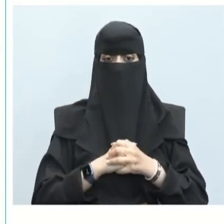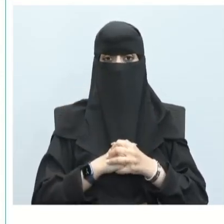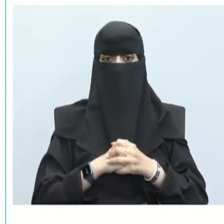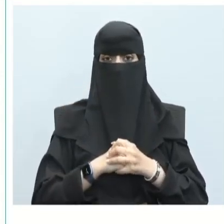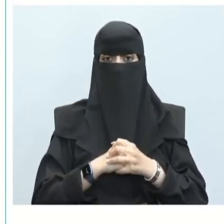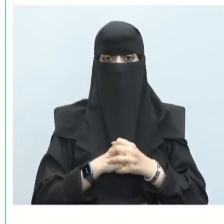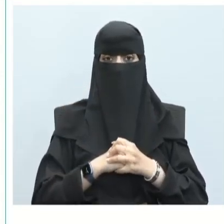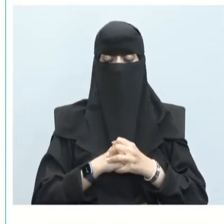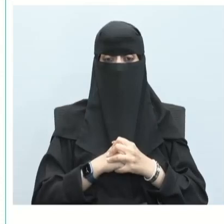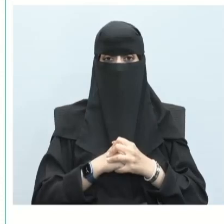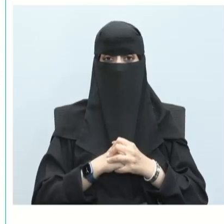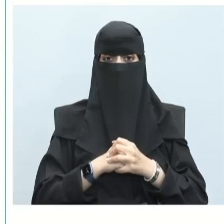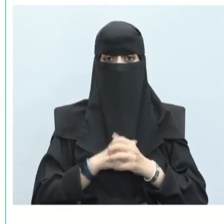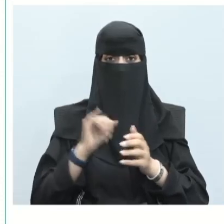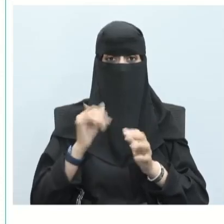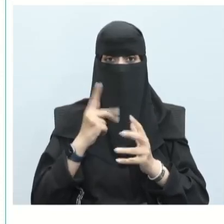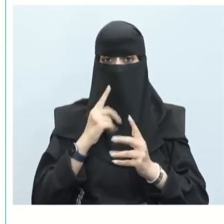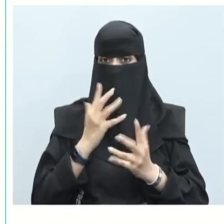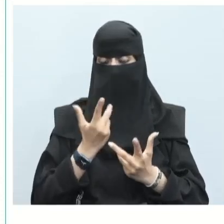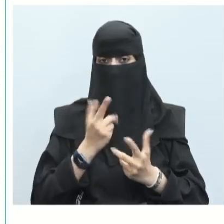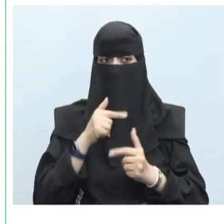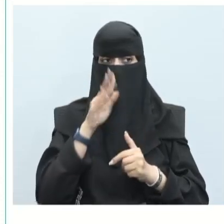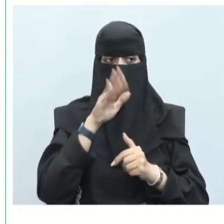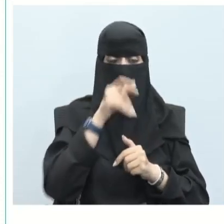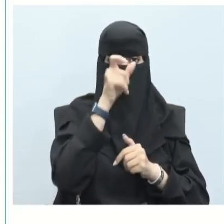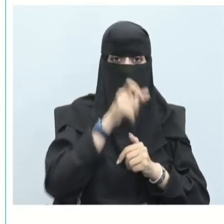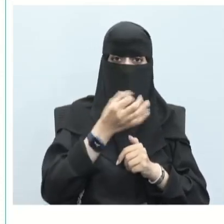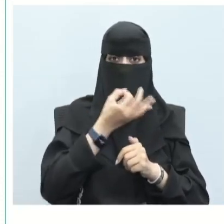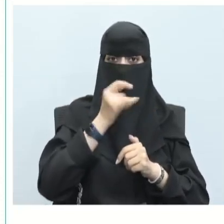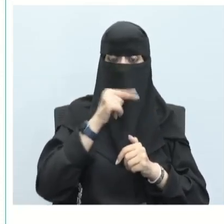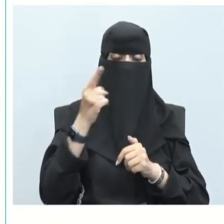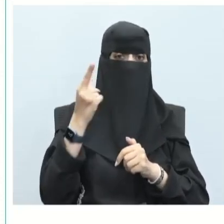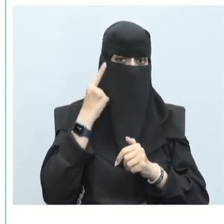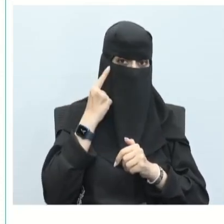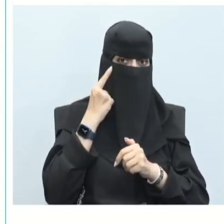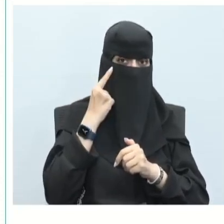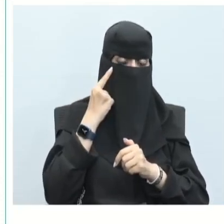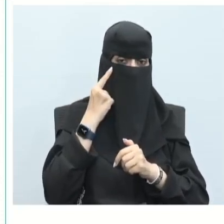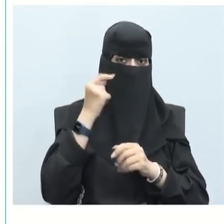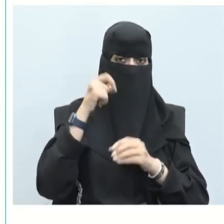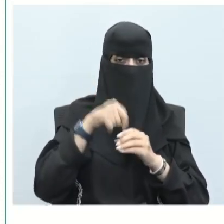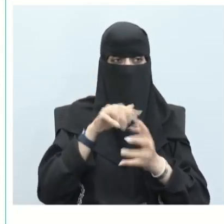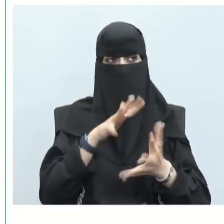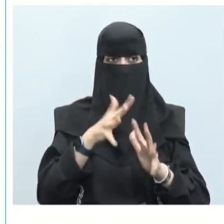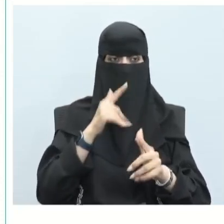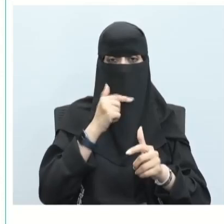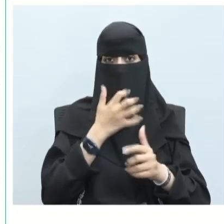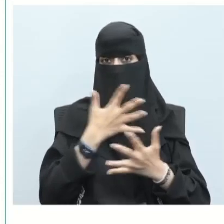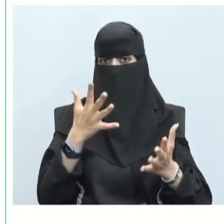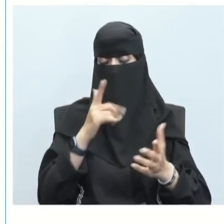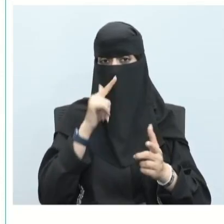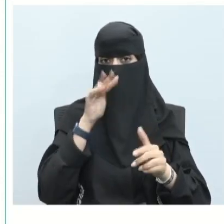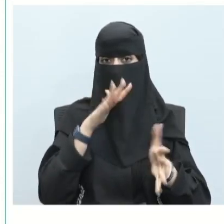المهم ما رايكم عندما يقول شخص ونسمع في في في احيان كثيره